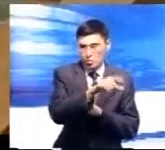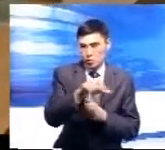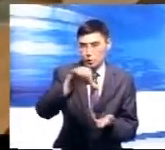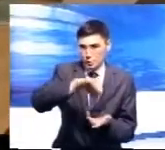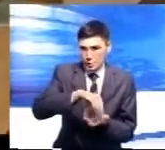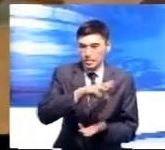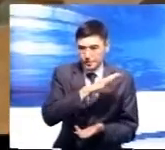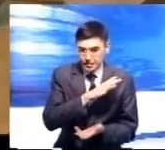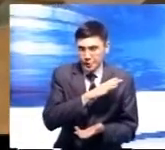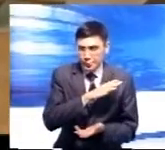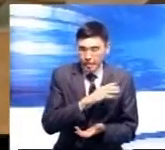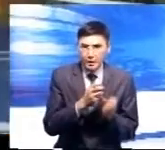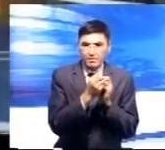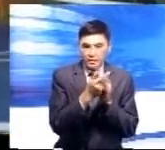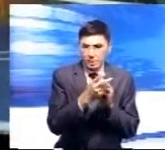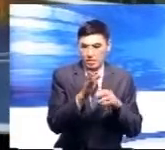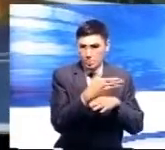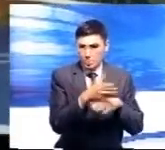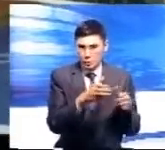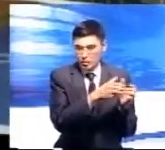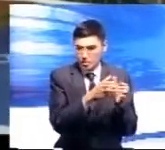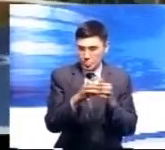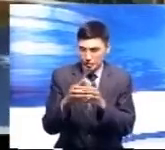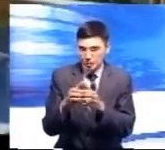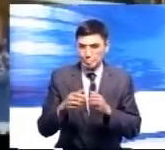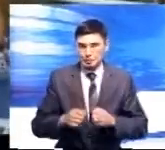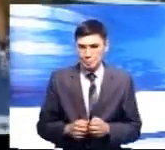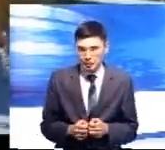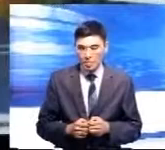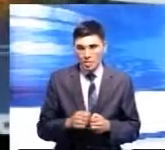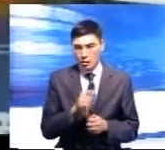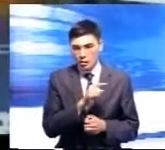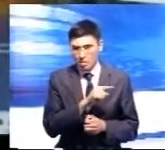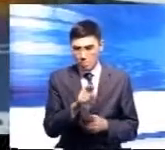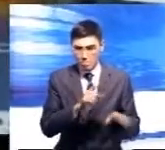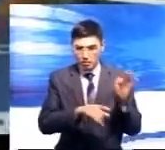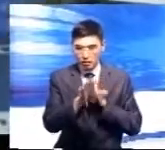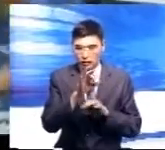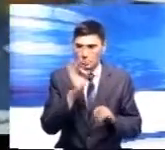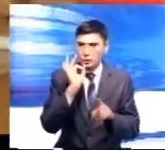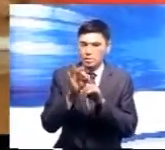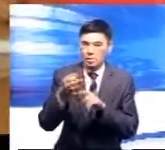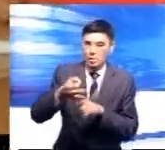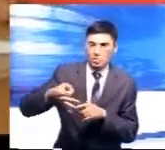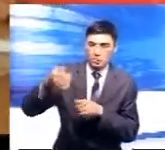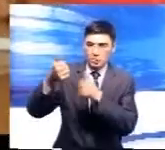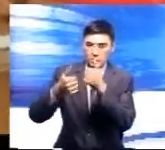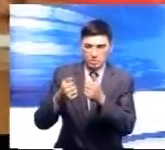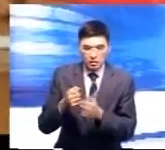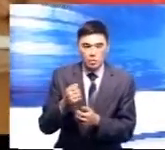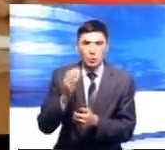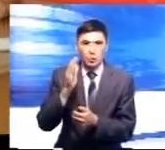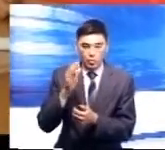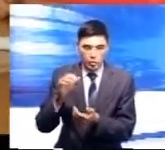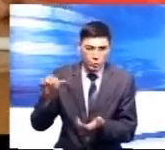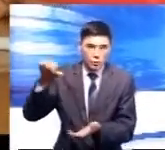Турнир проводился по 12 весовым категориям. Он стал отбором сильнейших боксеров на первенство Восточно-Казахстанской области, которое пройдет